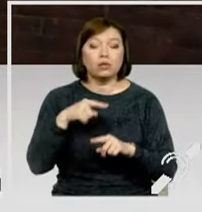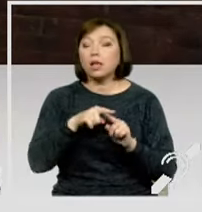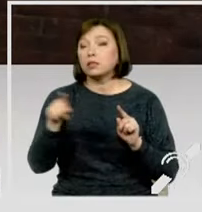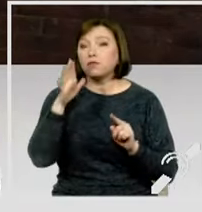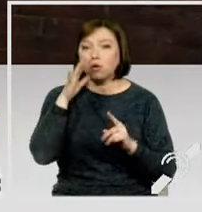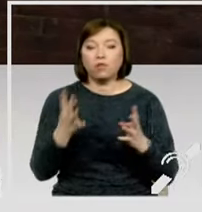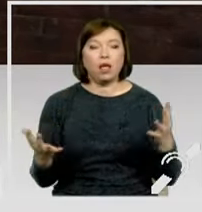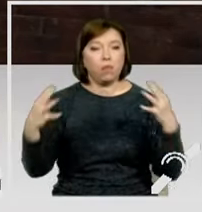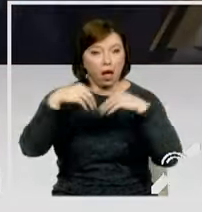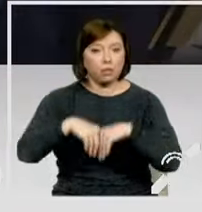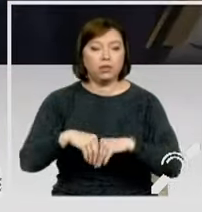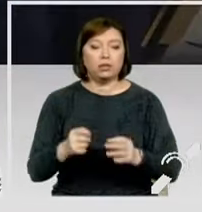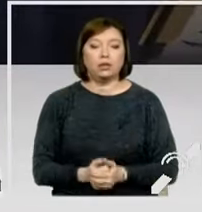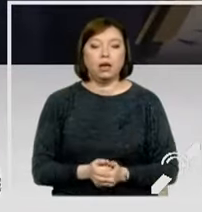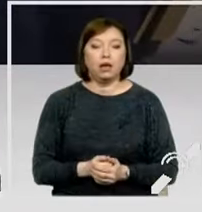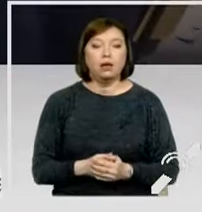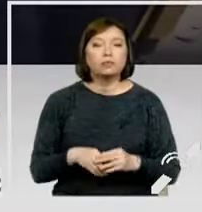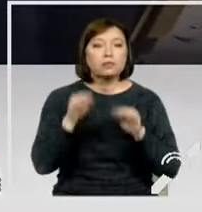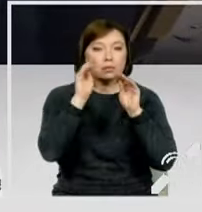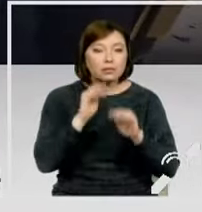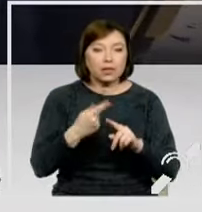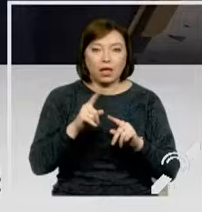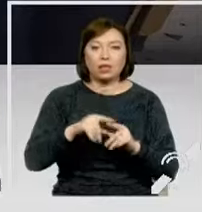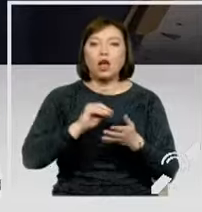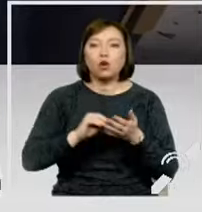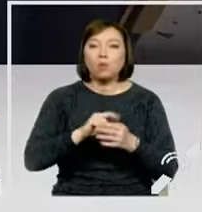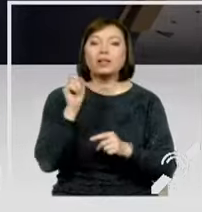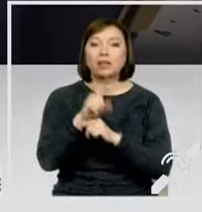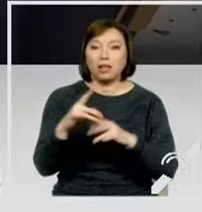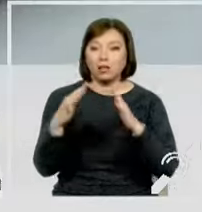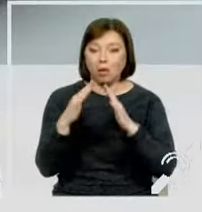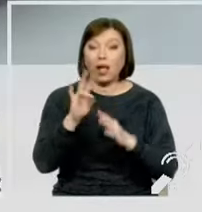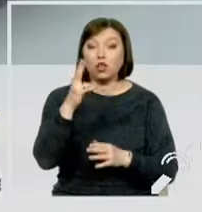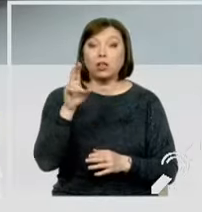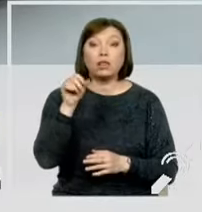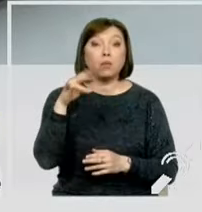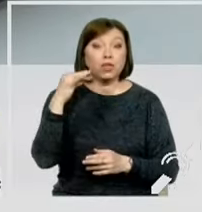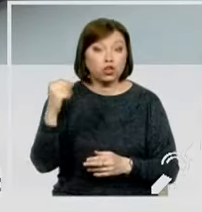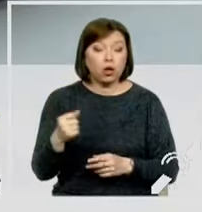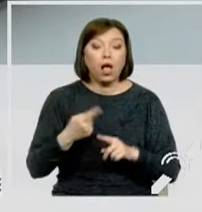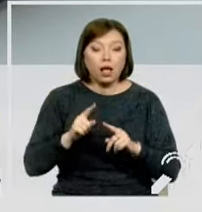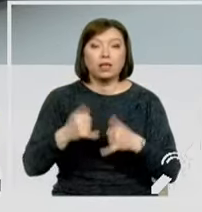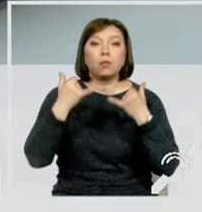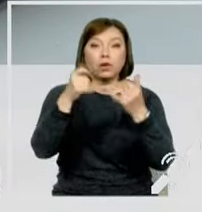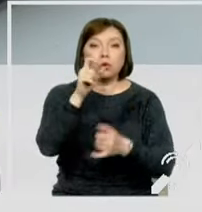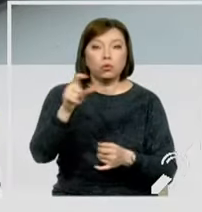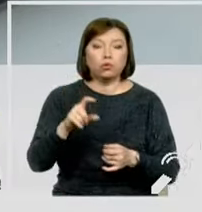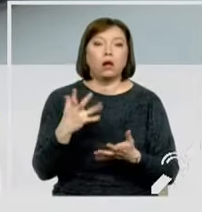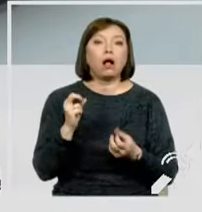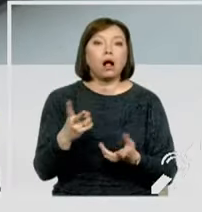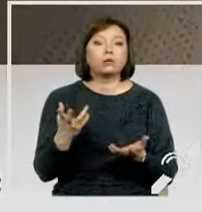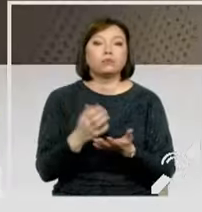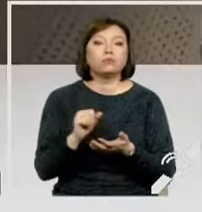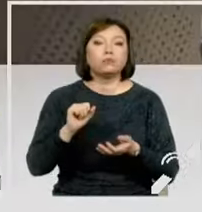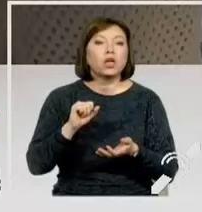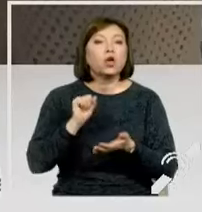în fața atâtor altor dușmani. Adaptarea romanului Temă pentru acasă de Nicolae Dabija este o încercare de a oferi publicului o hârtie de turnesol